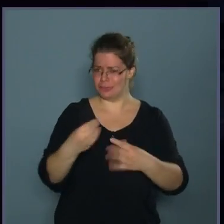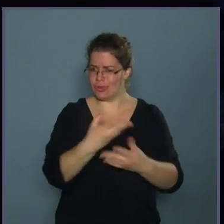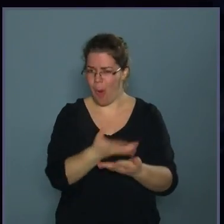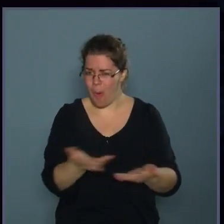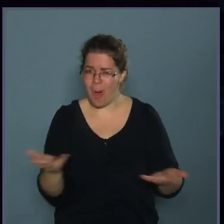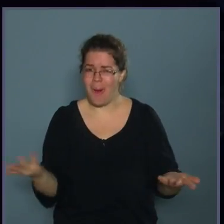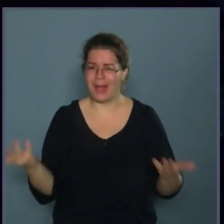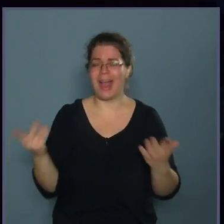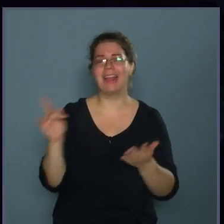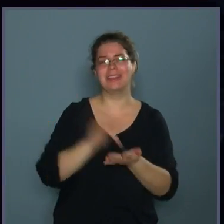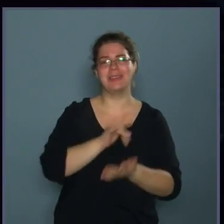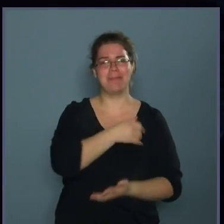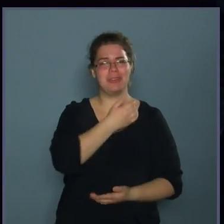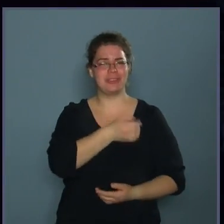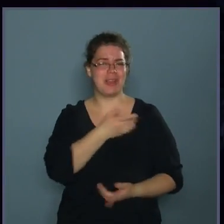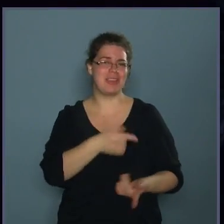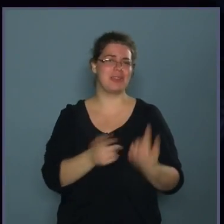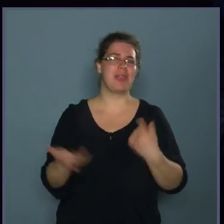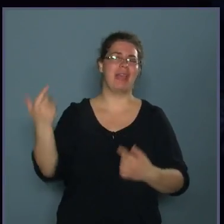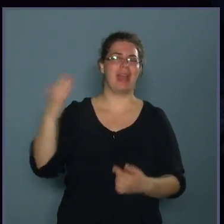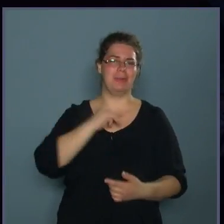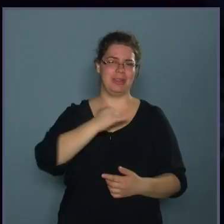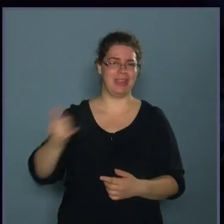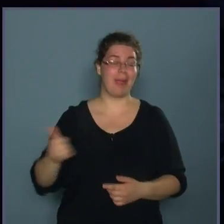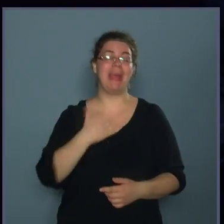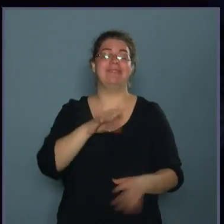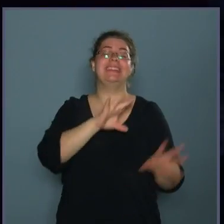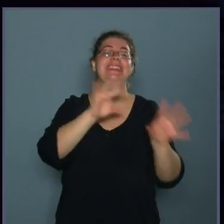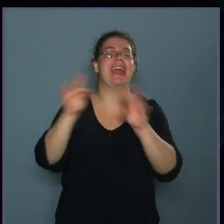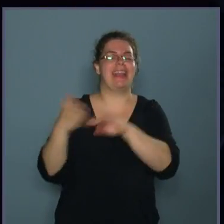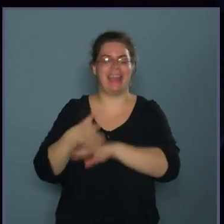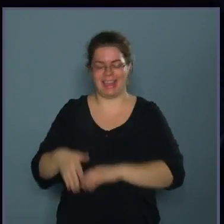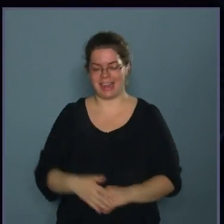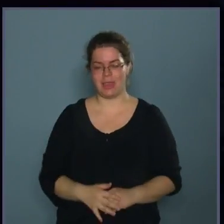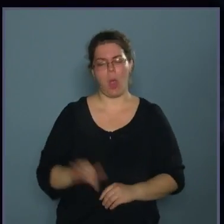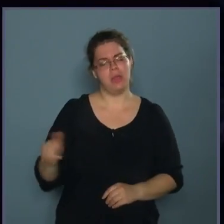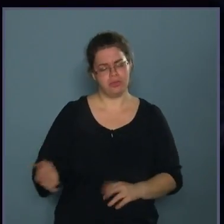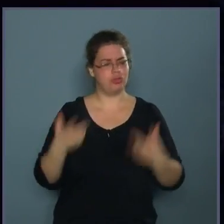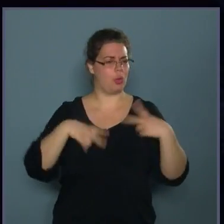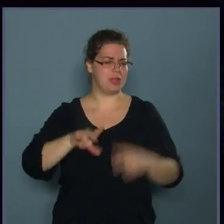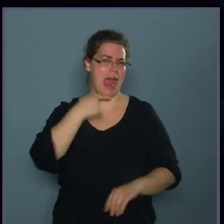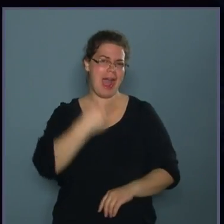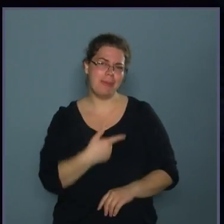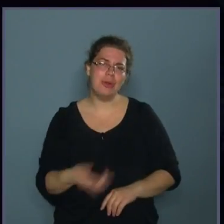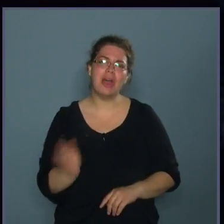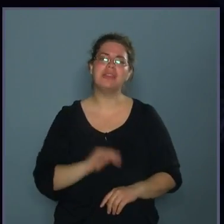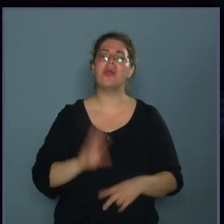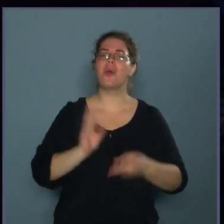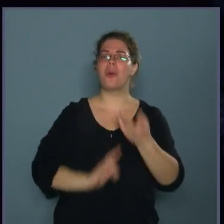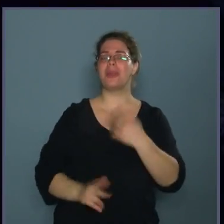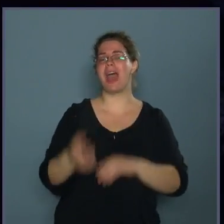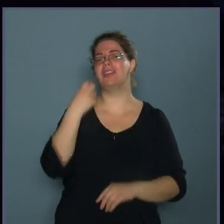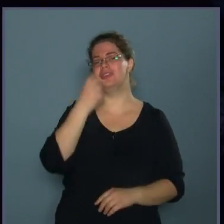sokan, középiskolások közül az elmúlt években, évtizedekben, és nyugodtan elmondhatjuk, hogy a